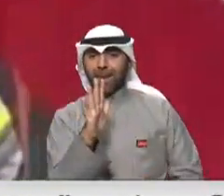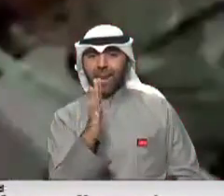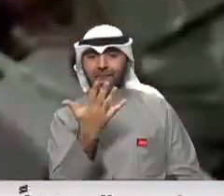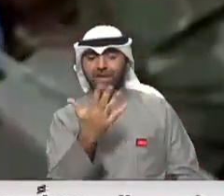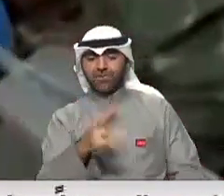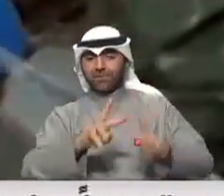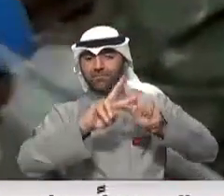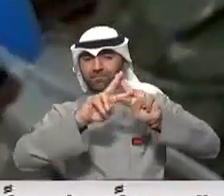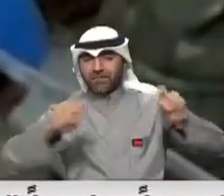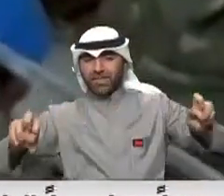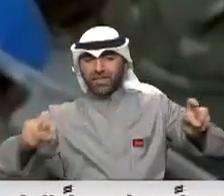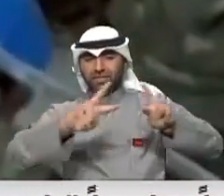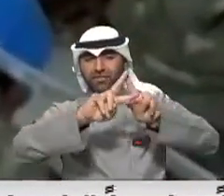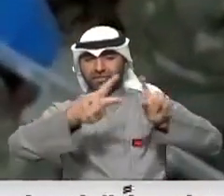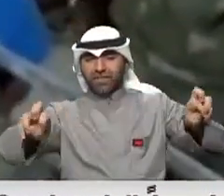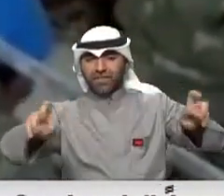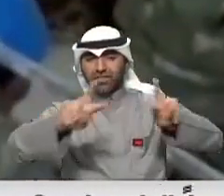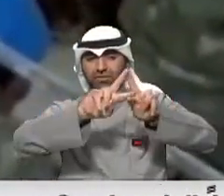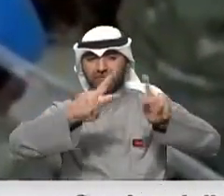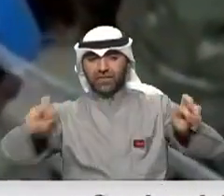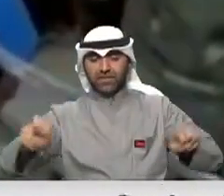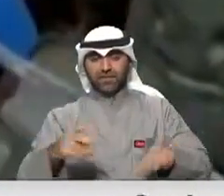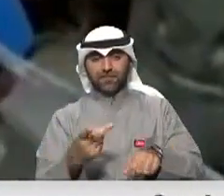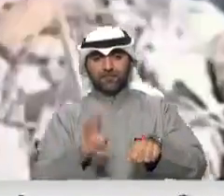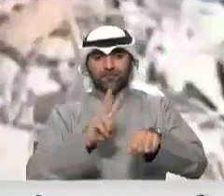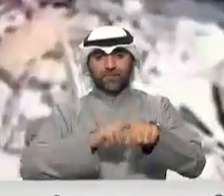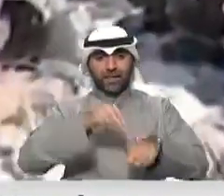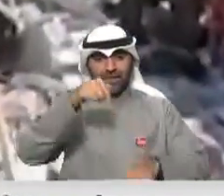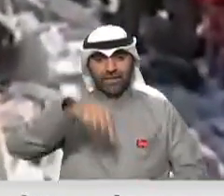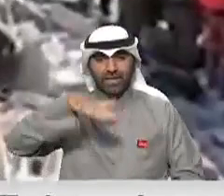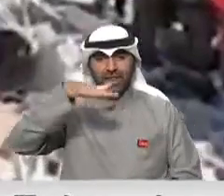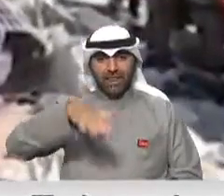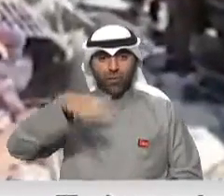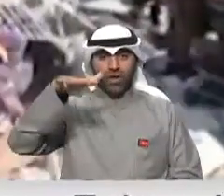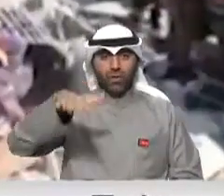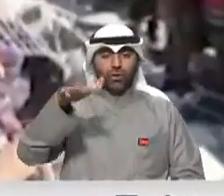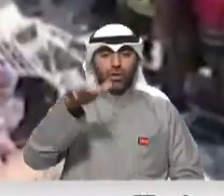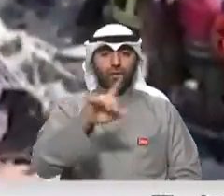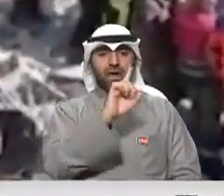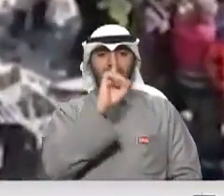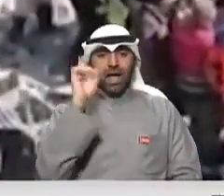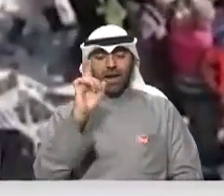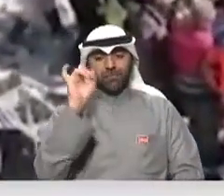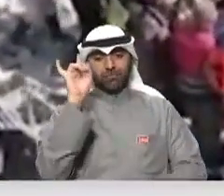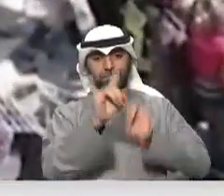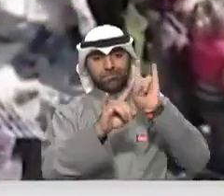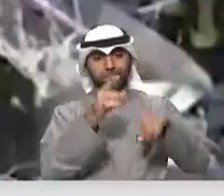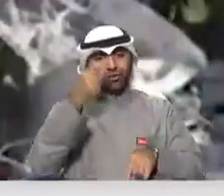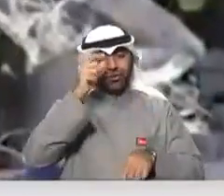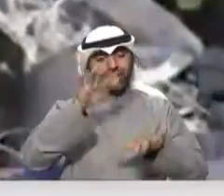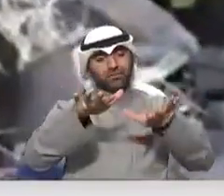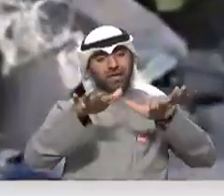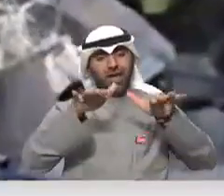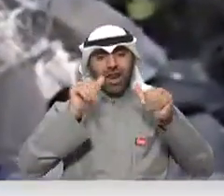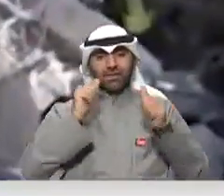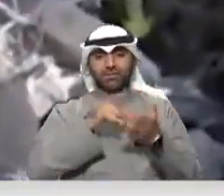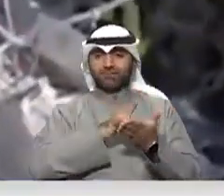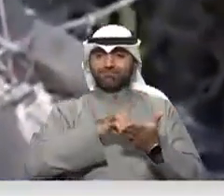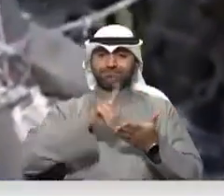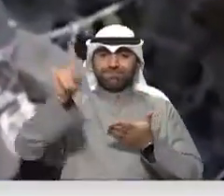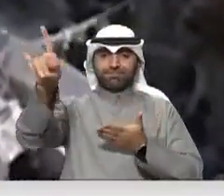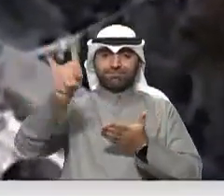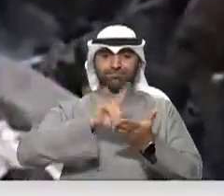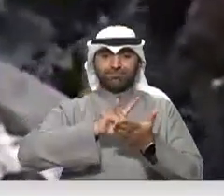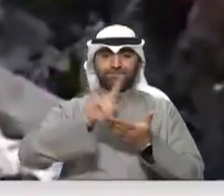لانتهاء مهمتهم من عملية هذا البحث والإنقاذ خلال هذه الفترة. ولكن نحن